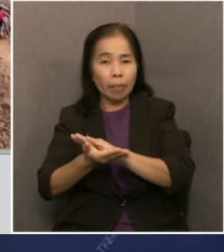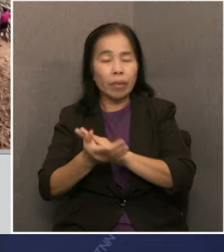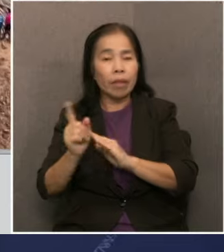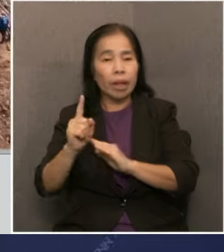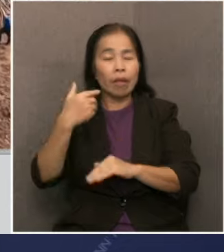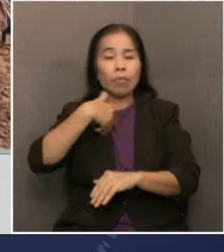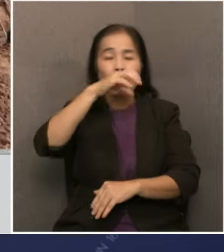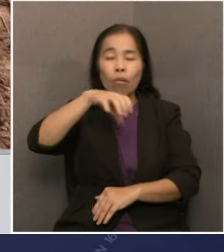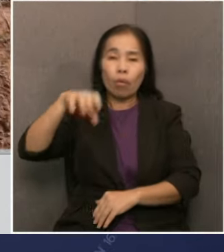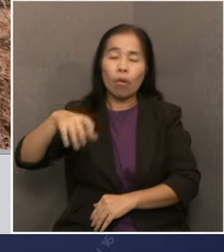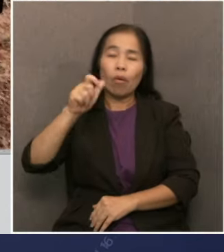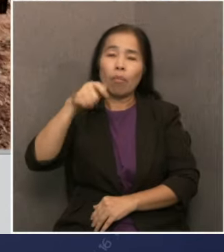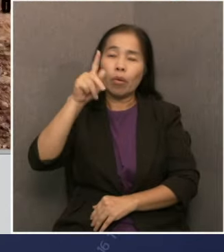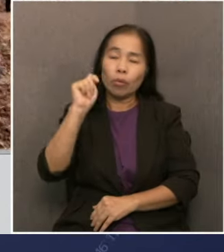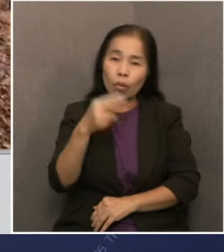รรสกรรษ pitching